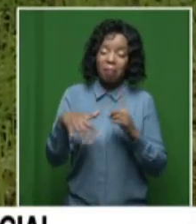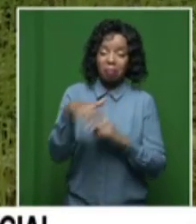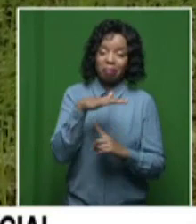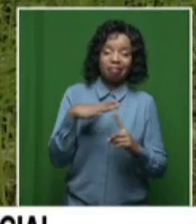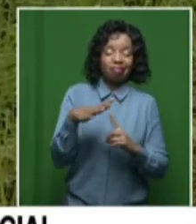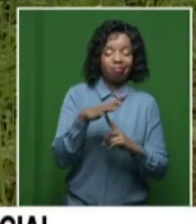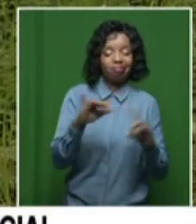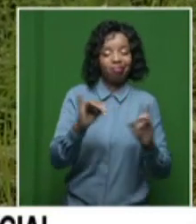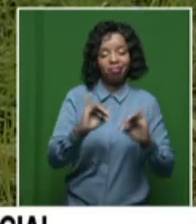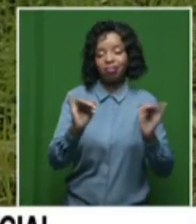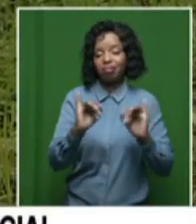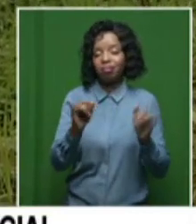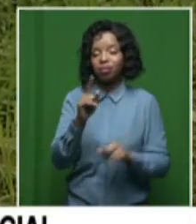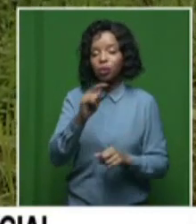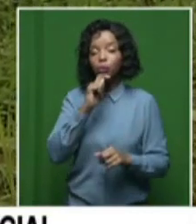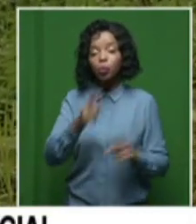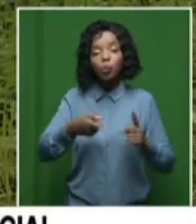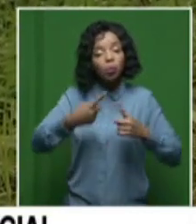kakhulu, sethukile,